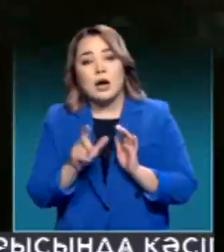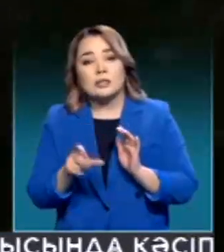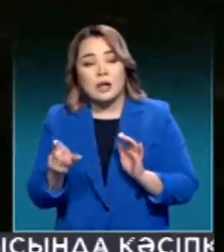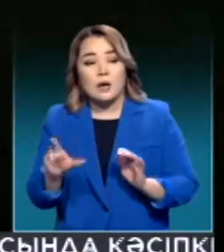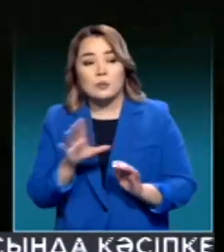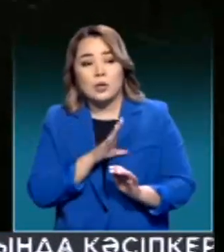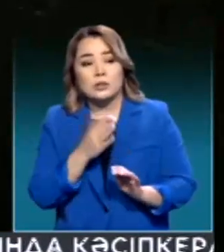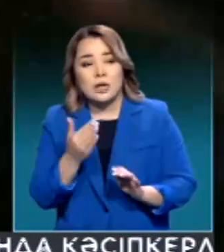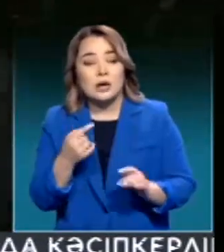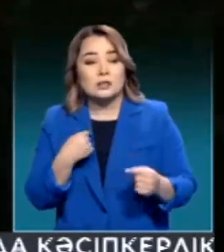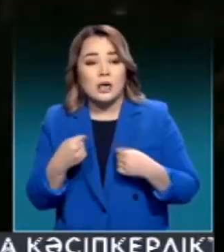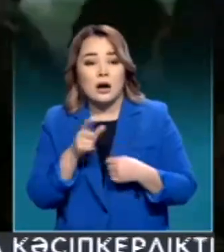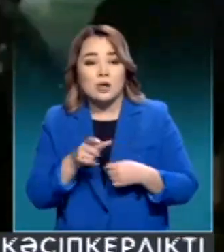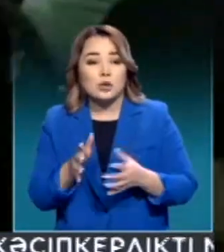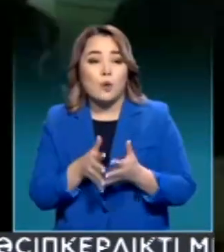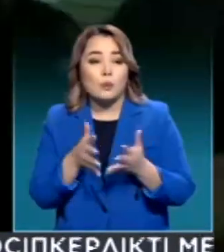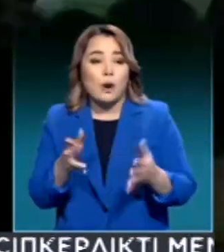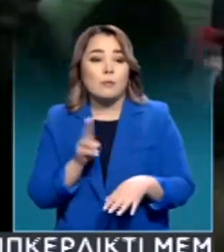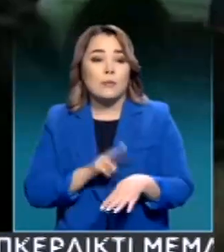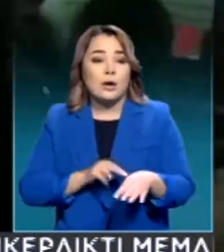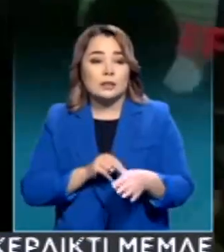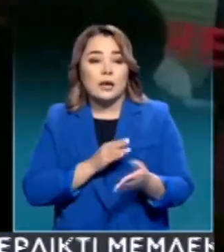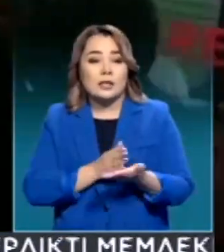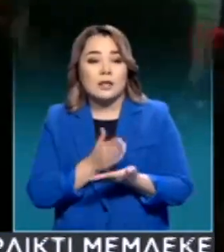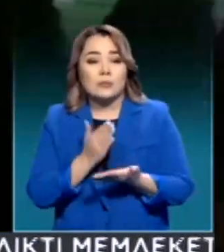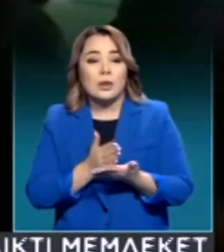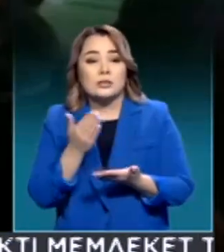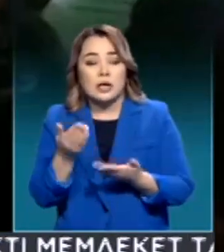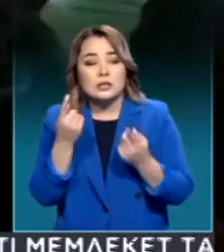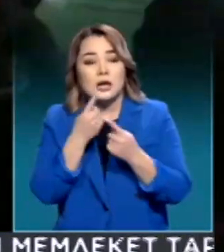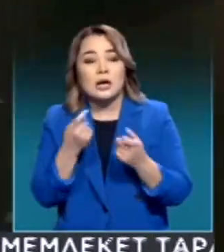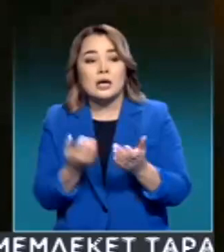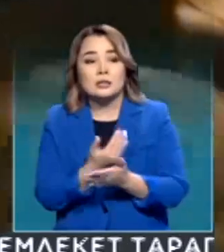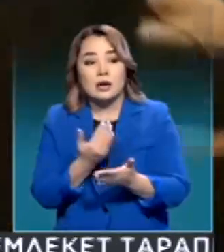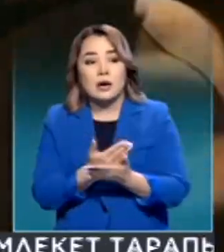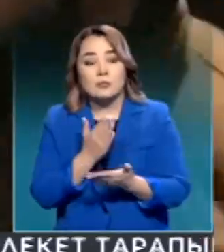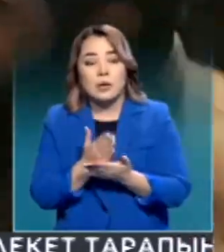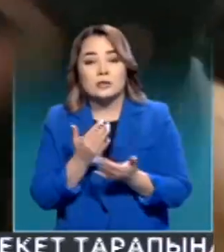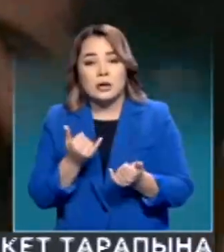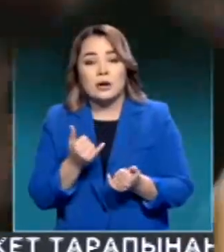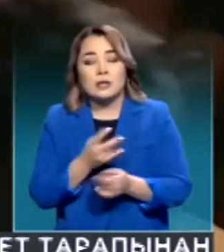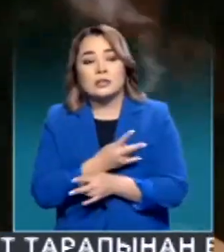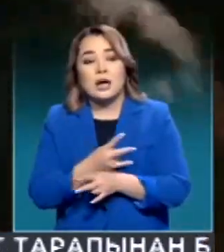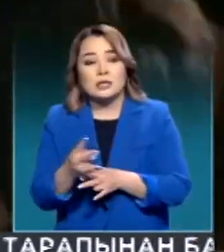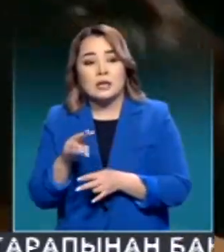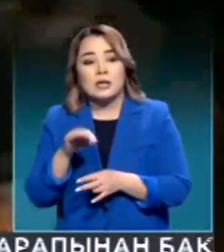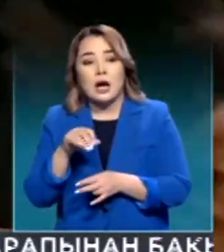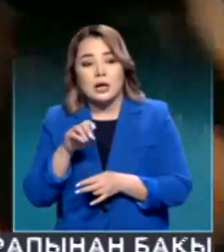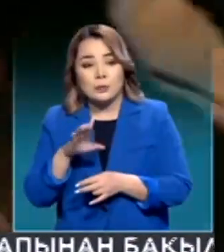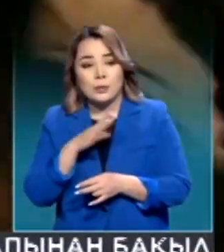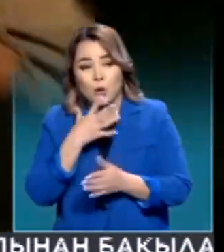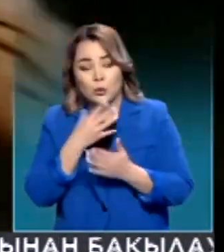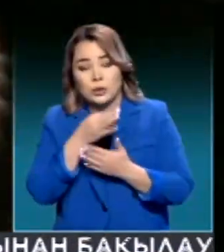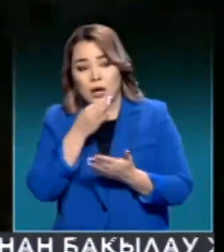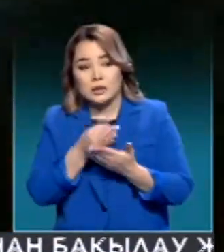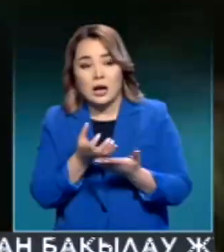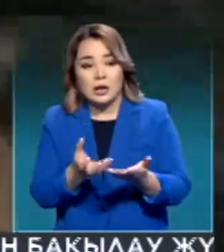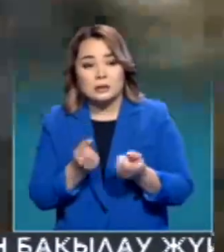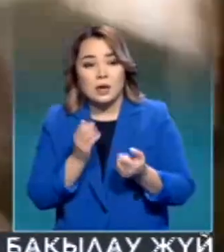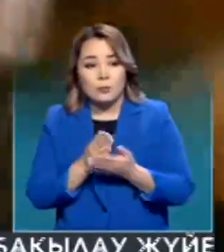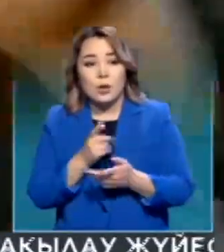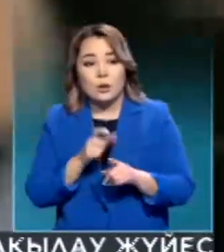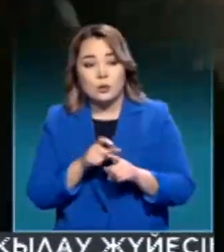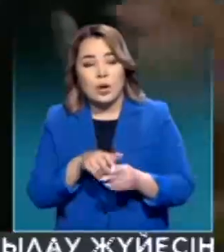болған, зардап шеккендердің көбі полиция қызметкері. Соңғы мәліметке қарағанда қастандықты тәліптер мойнына алып, кейіннен